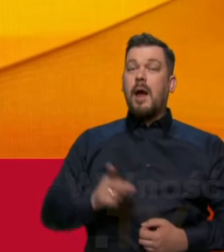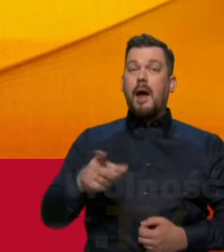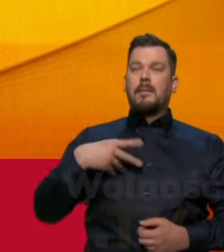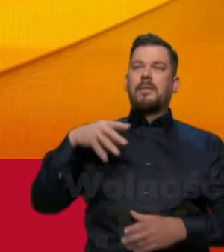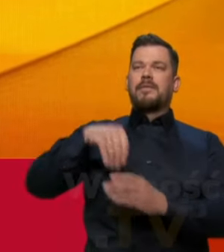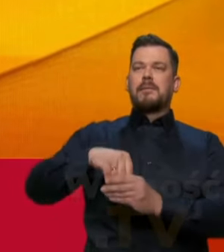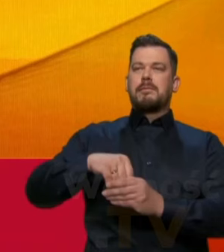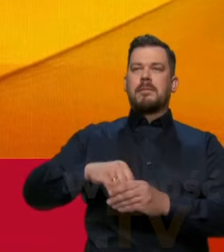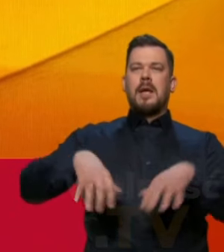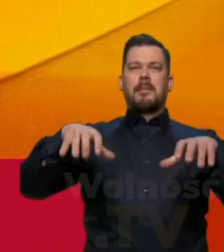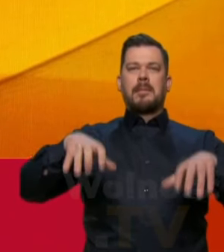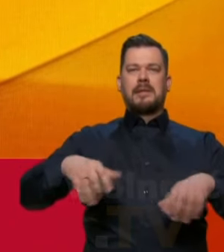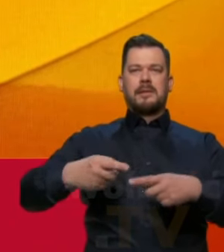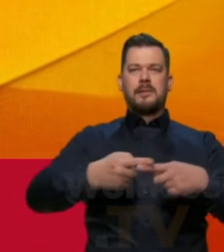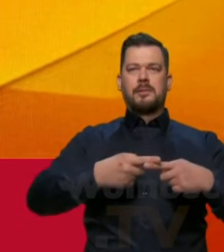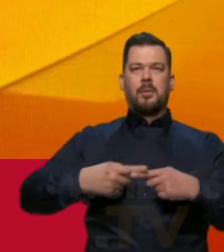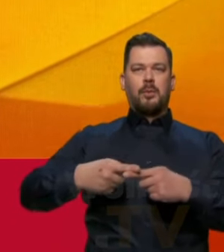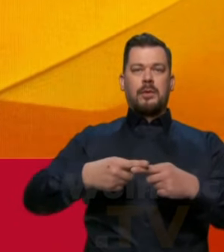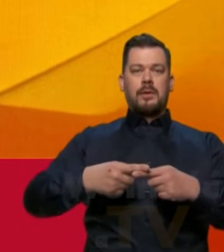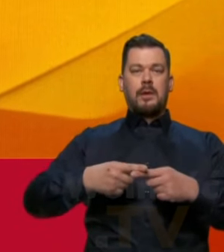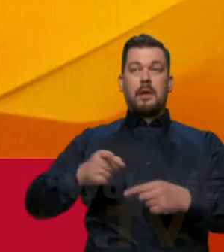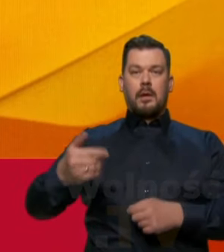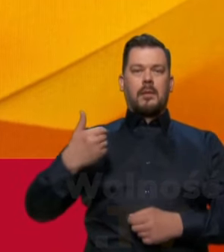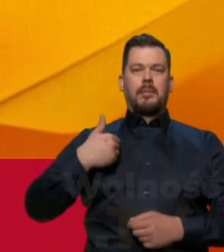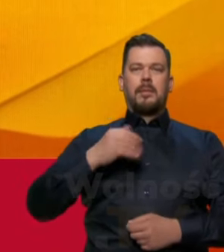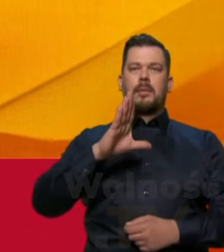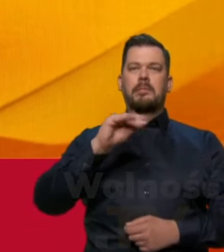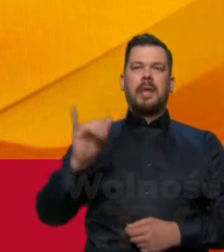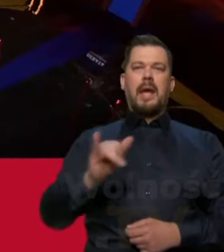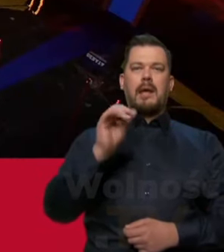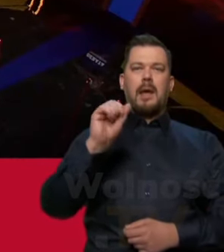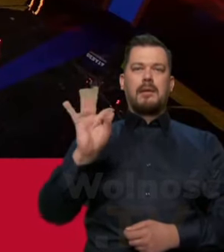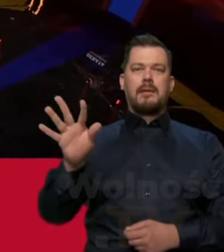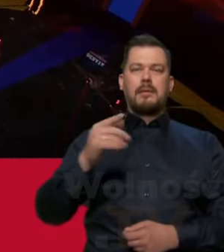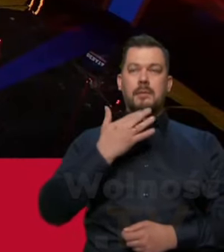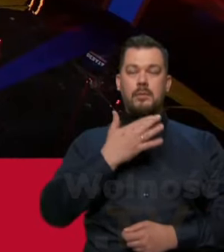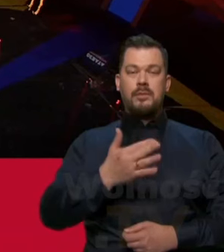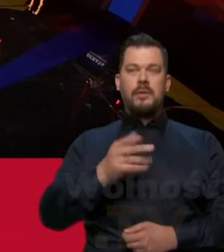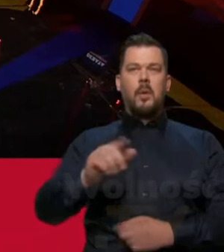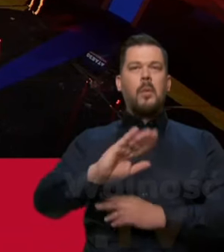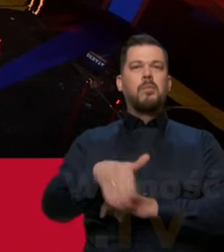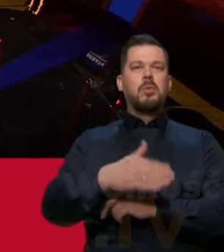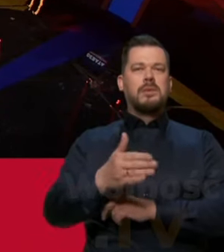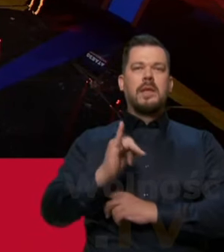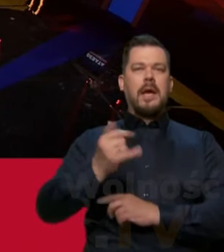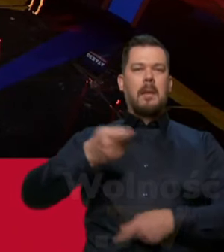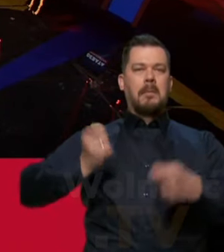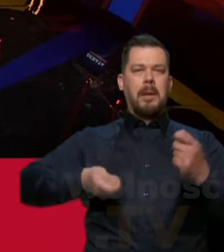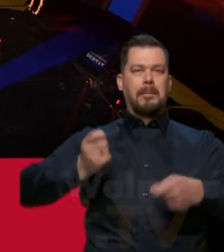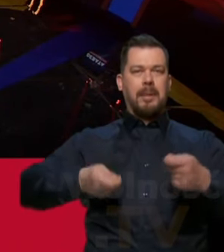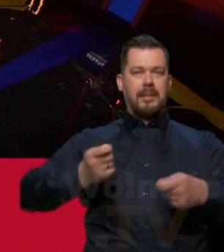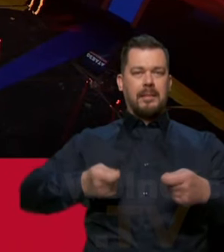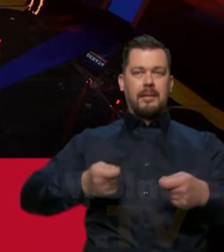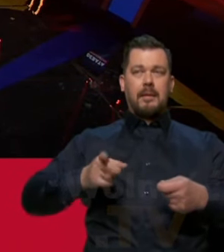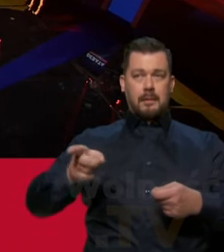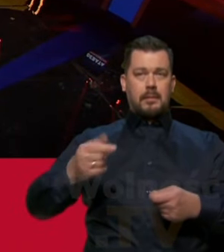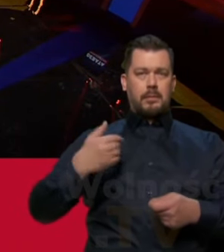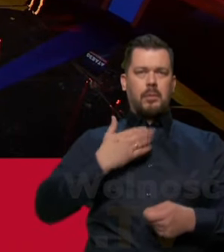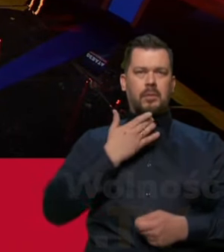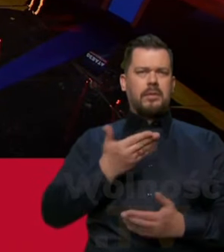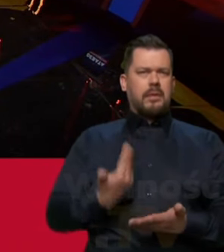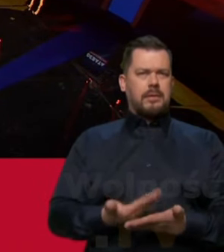prezes spółki miejskiej, człowiek, który u pani Biejat mówił, że jest pusta jak bęben kapeli Zenka Martyniuka? Czas na